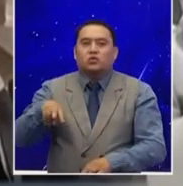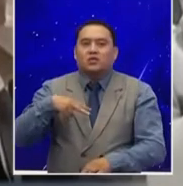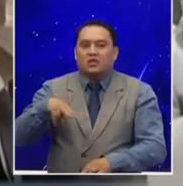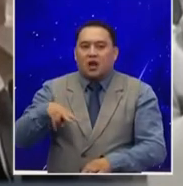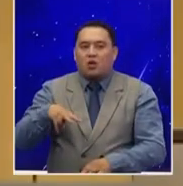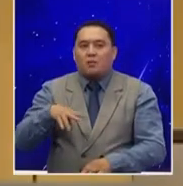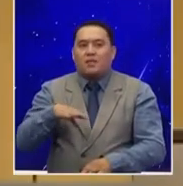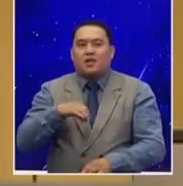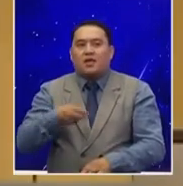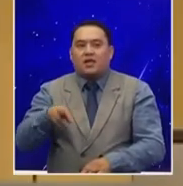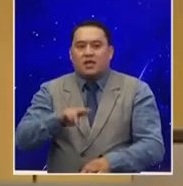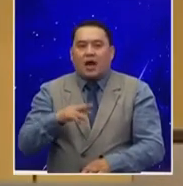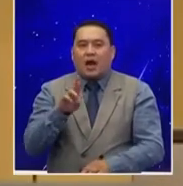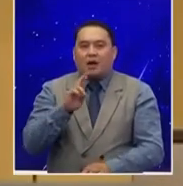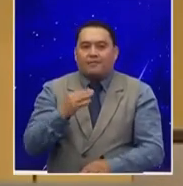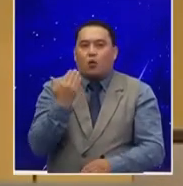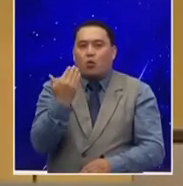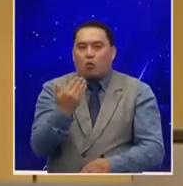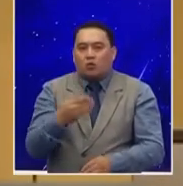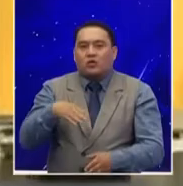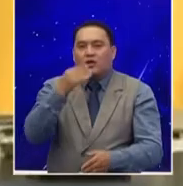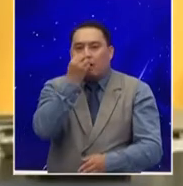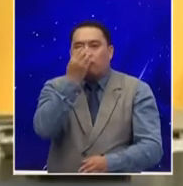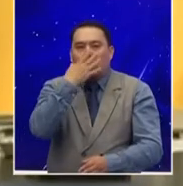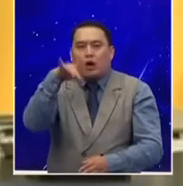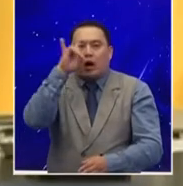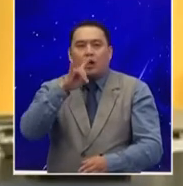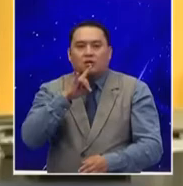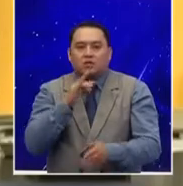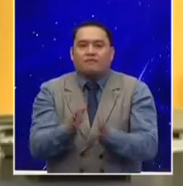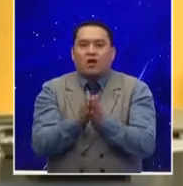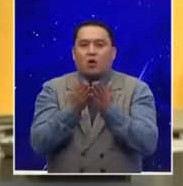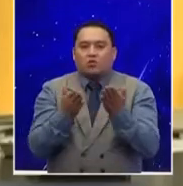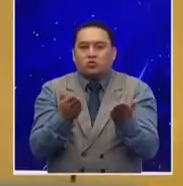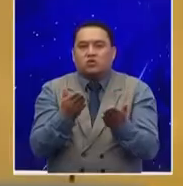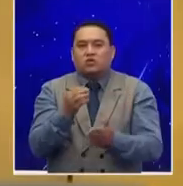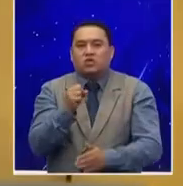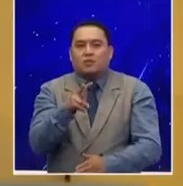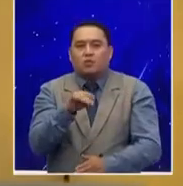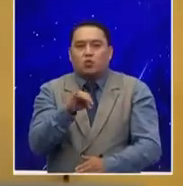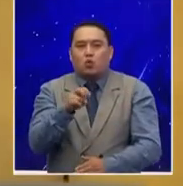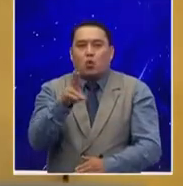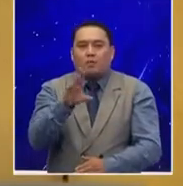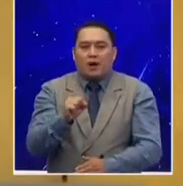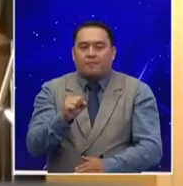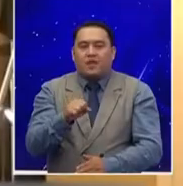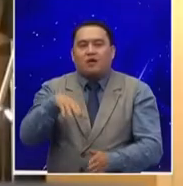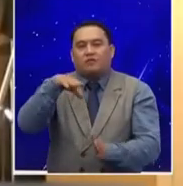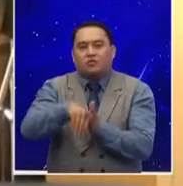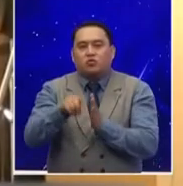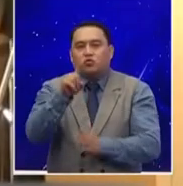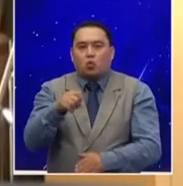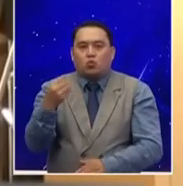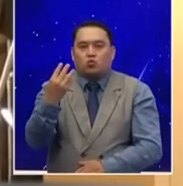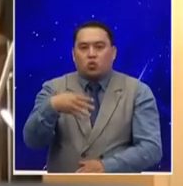литературы Микия Нишимура, а также составитель японско-казахского словаря Шигенобу Масуджима. В сборник вошли